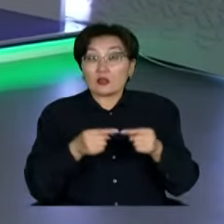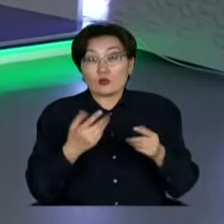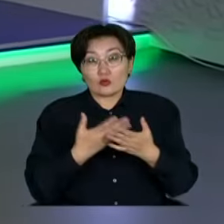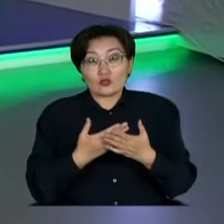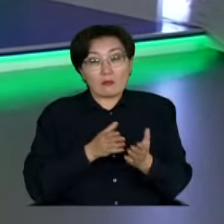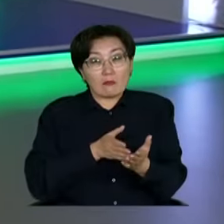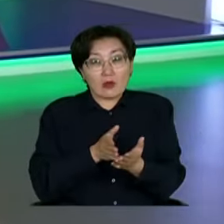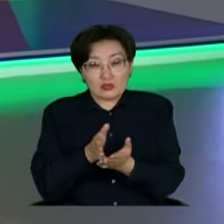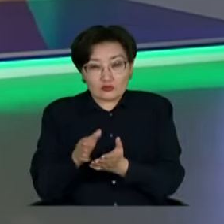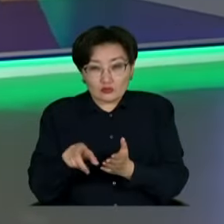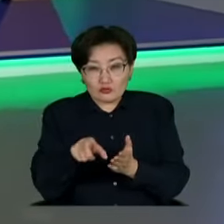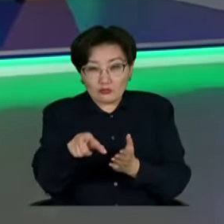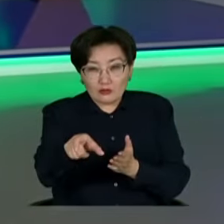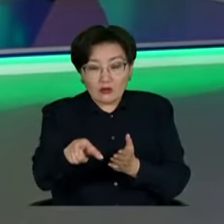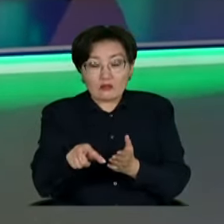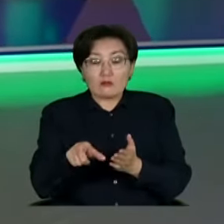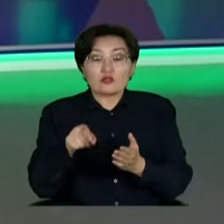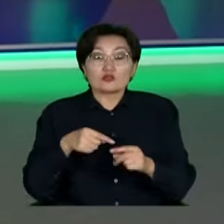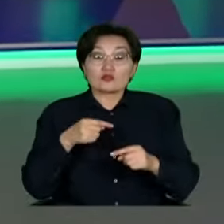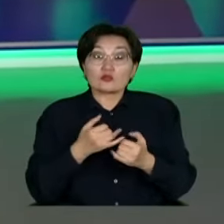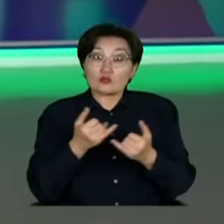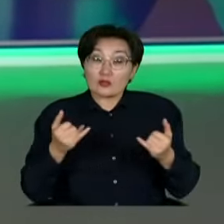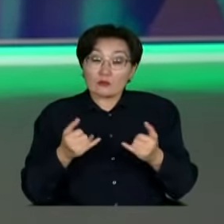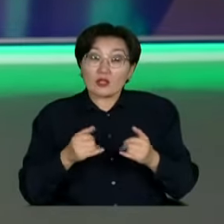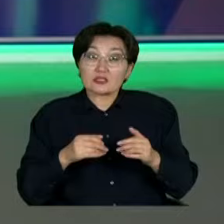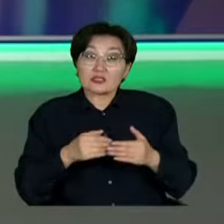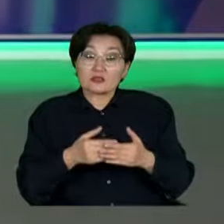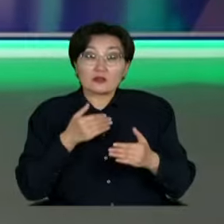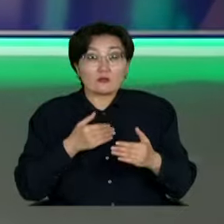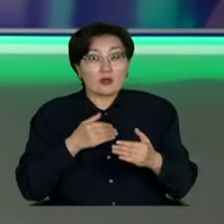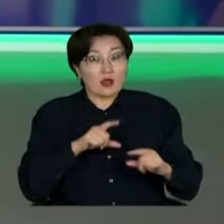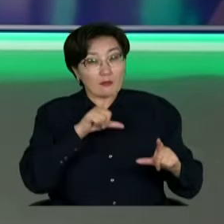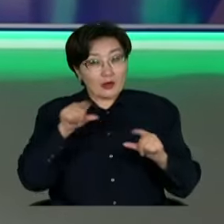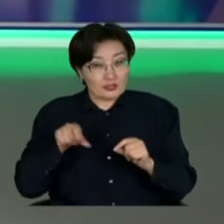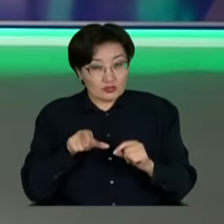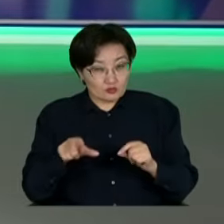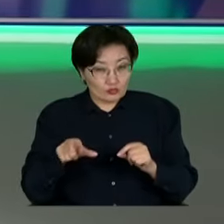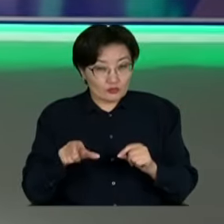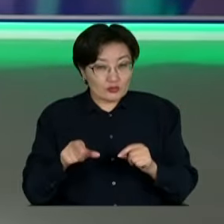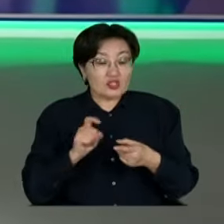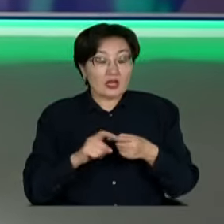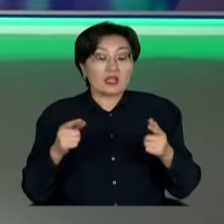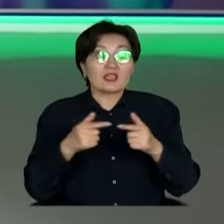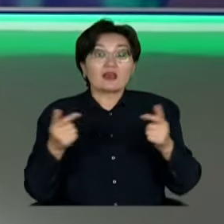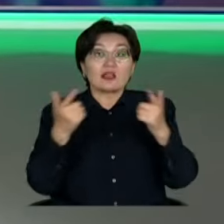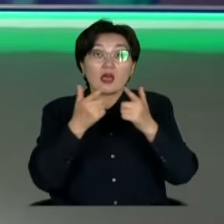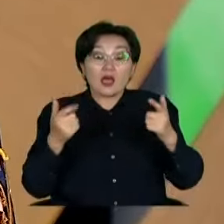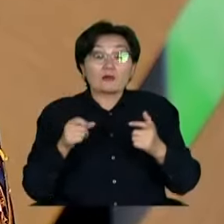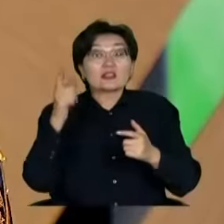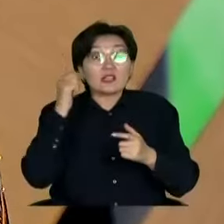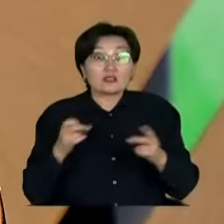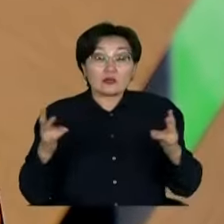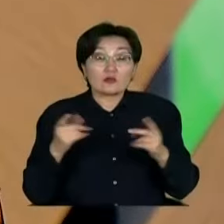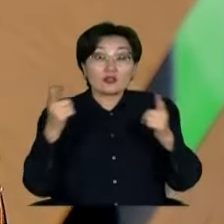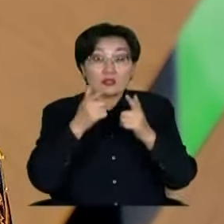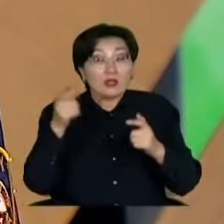айтамыз ғой. Жалпы сол үшін, адаспау үшін алдын ала шығатын жолың жайлы нақты ақпарат болу керек. Ол жол жайлы нақты